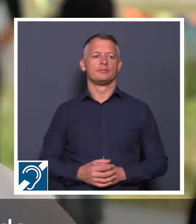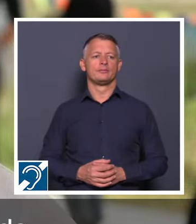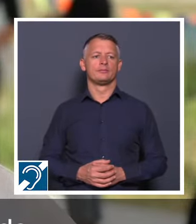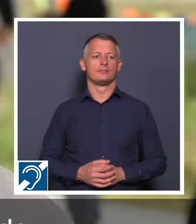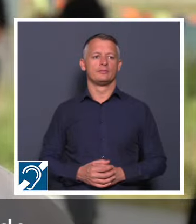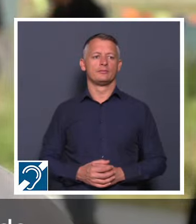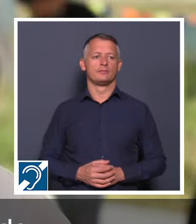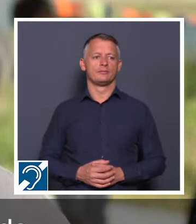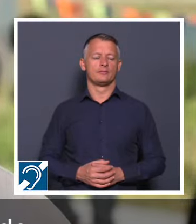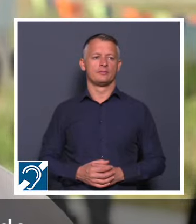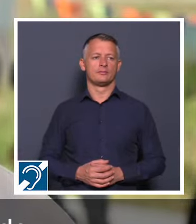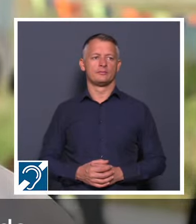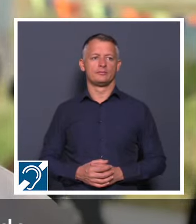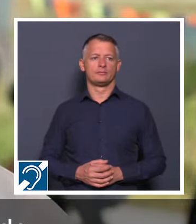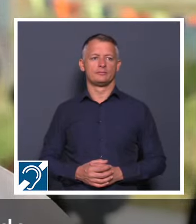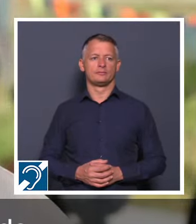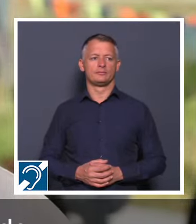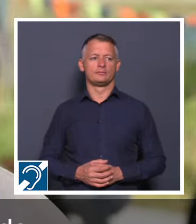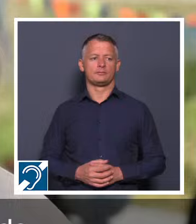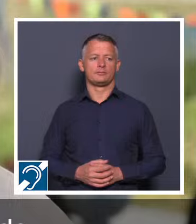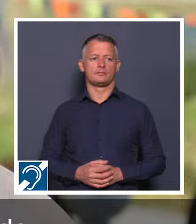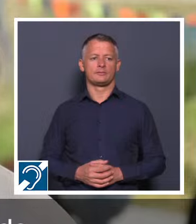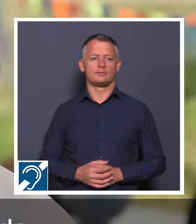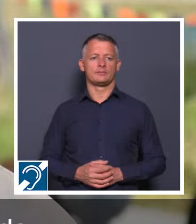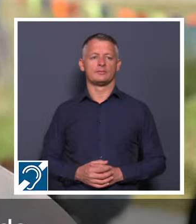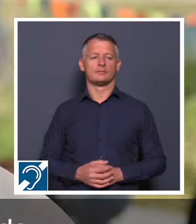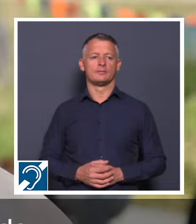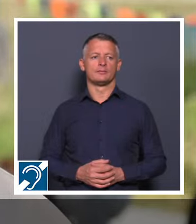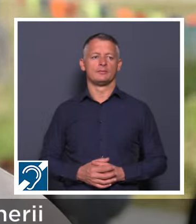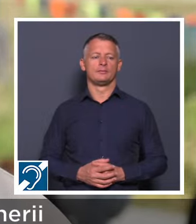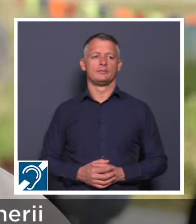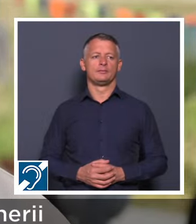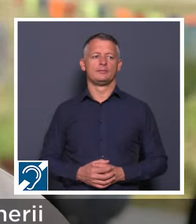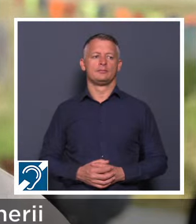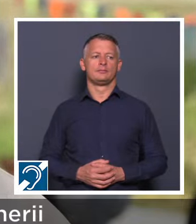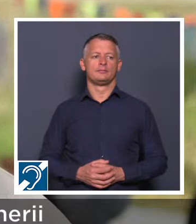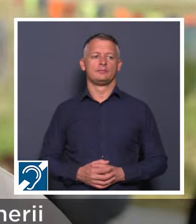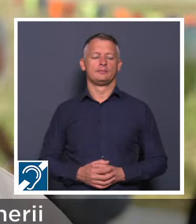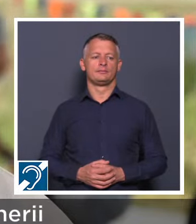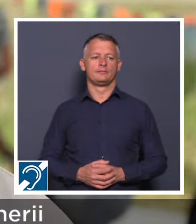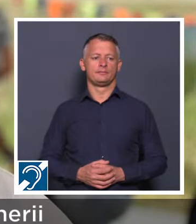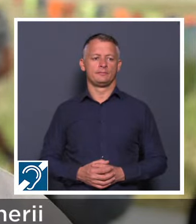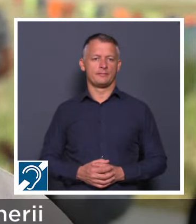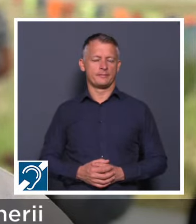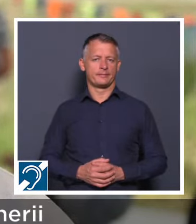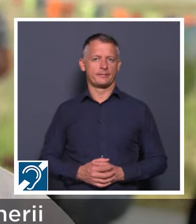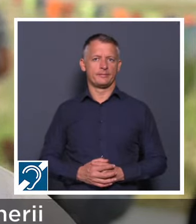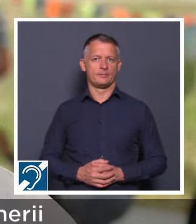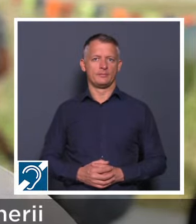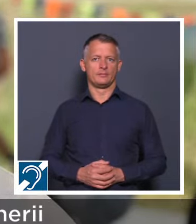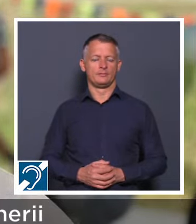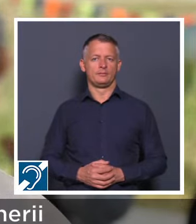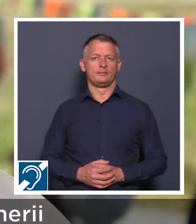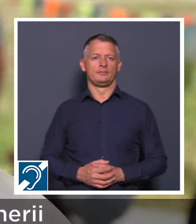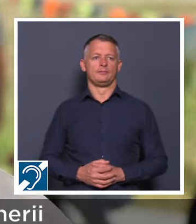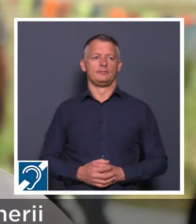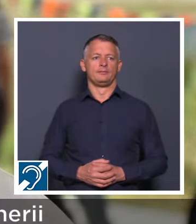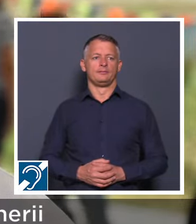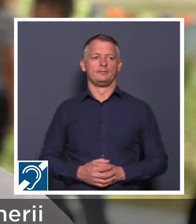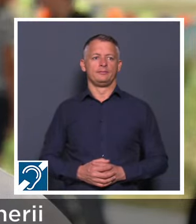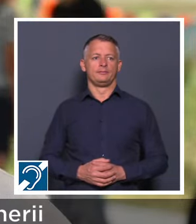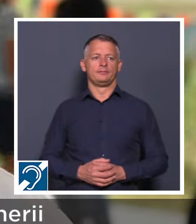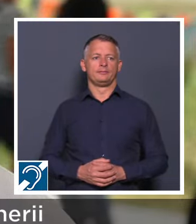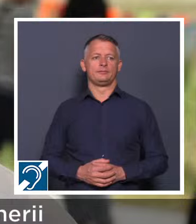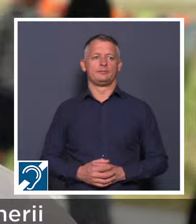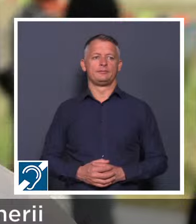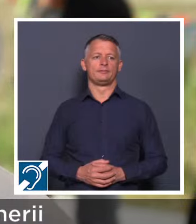подальших глибоких проблем, які розвинуться. Тому чуйність, спілкування,